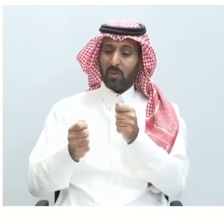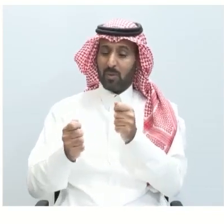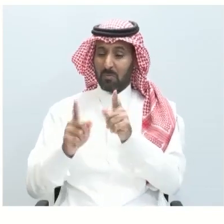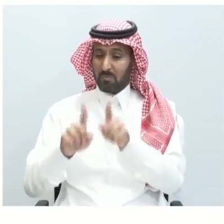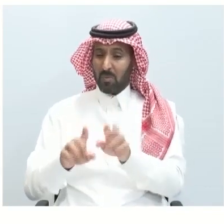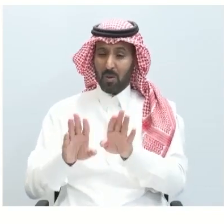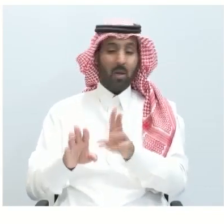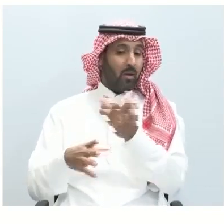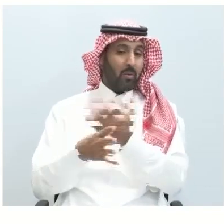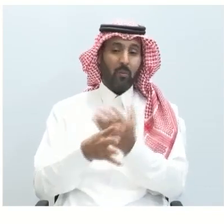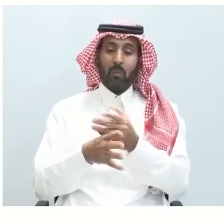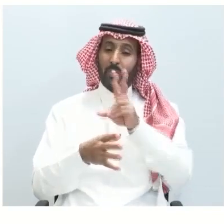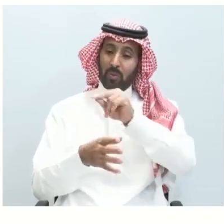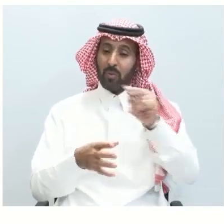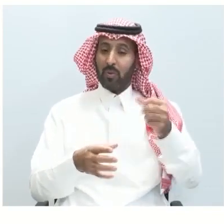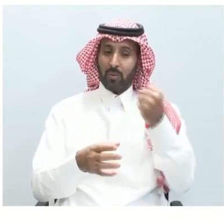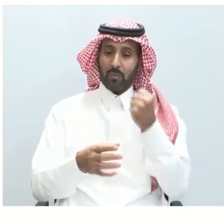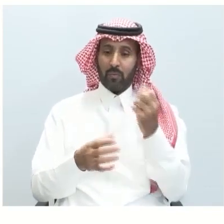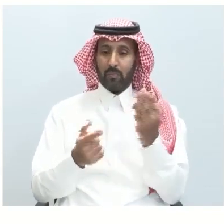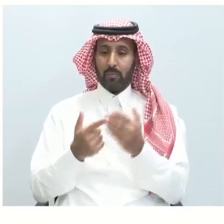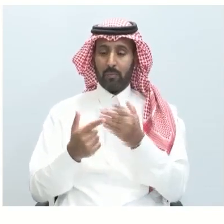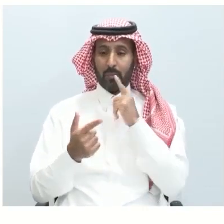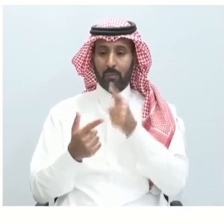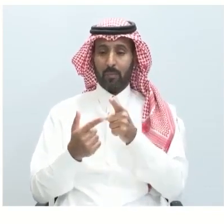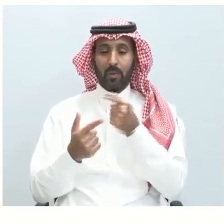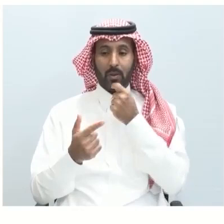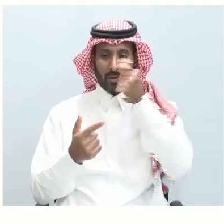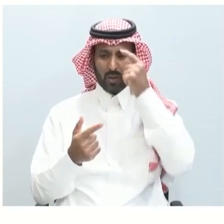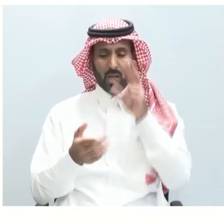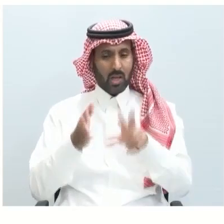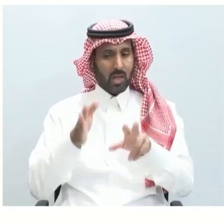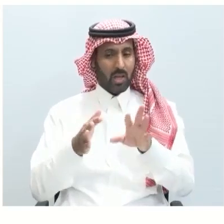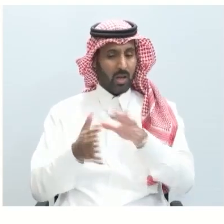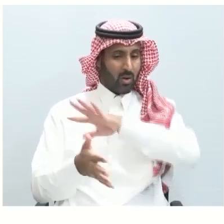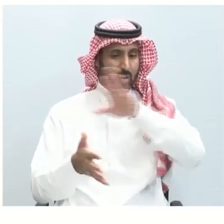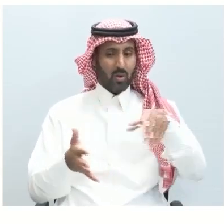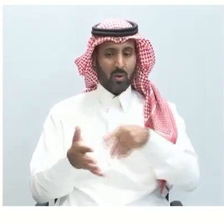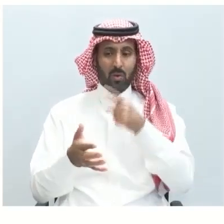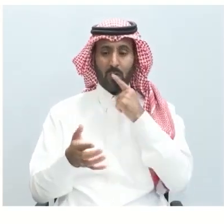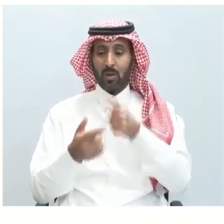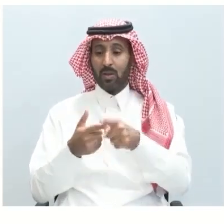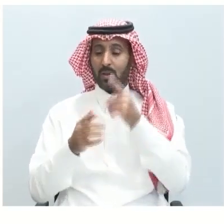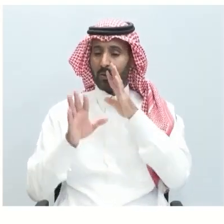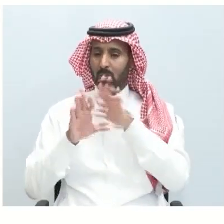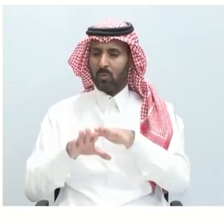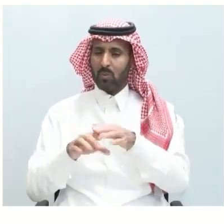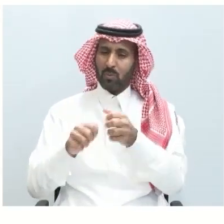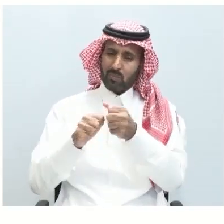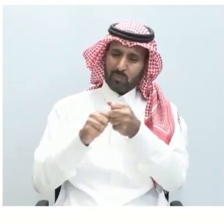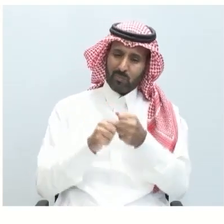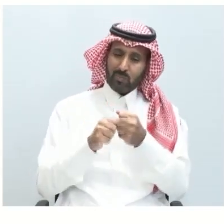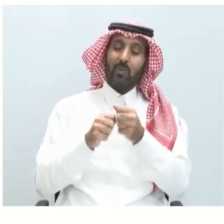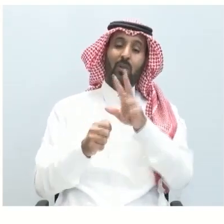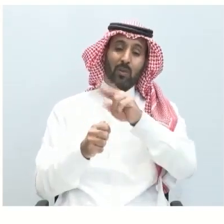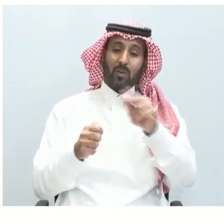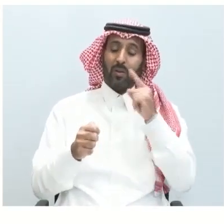القوتان متساويتان في هذه الحاله انا اصف النظام هنا ككل بانه في حاله اتزان لو